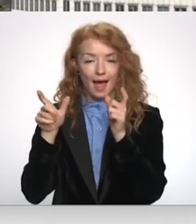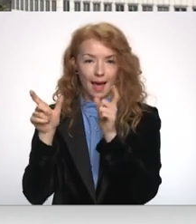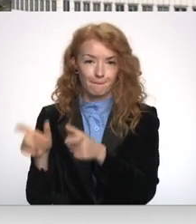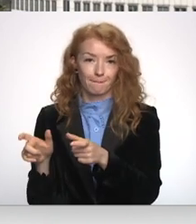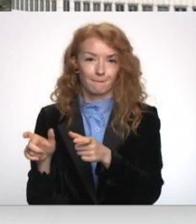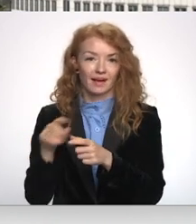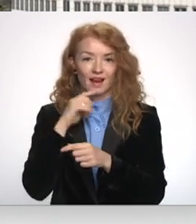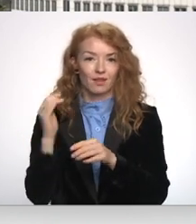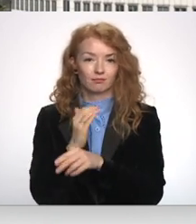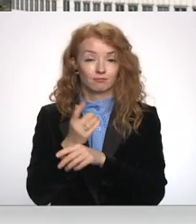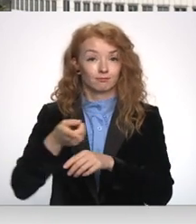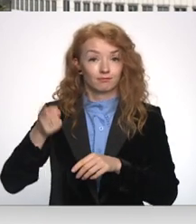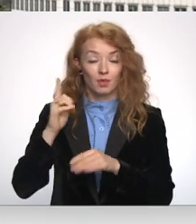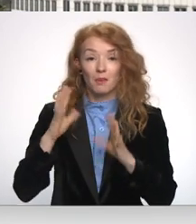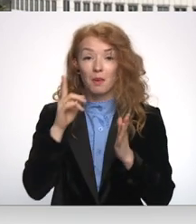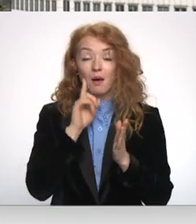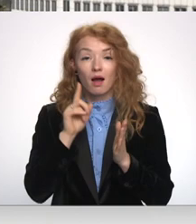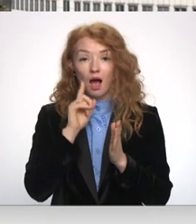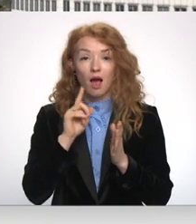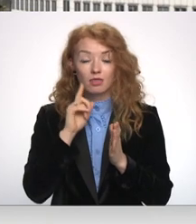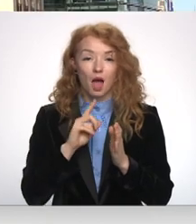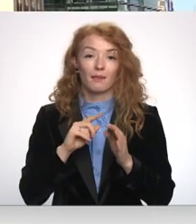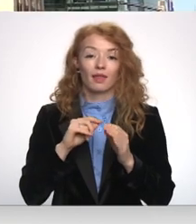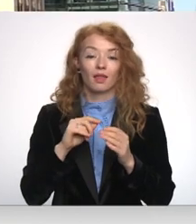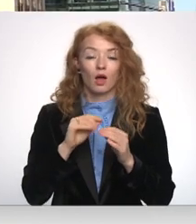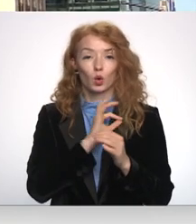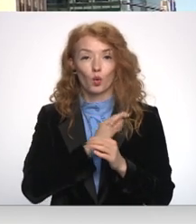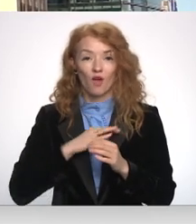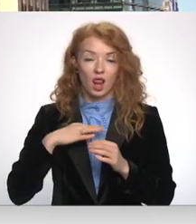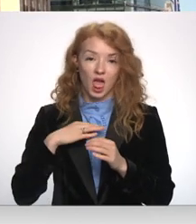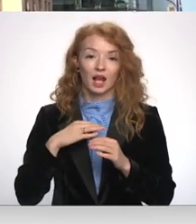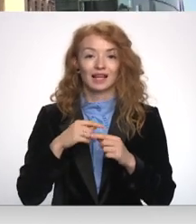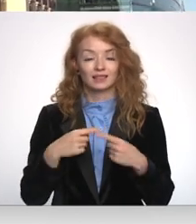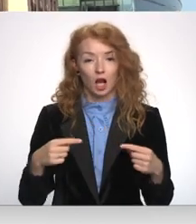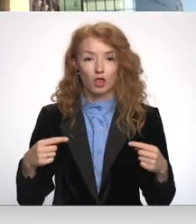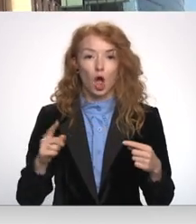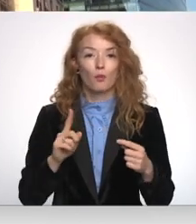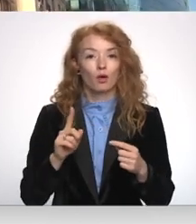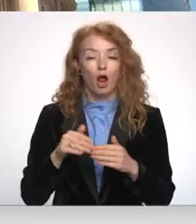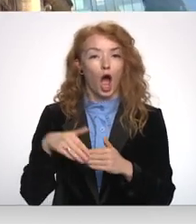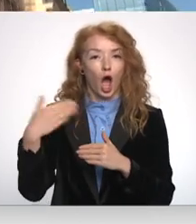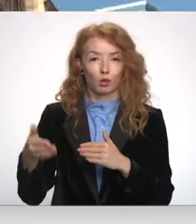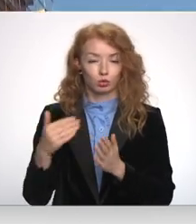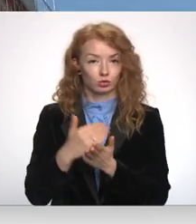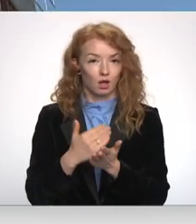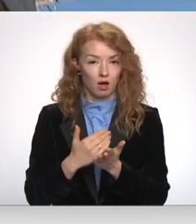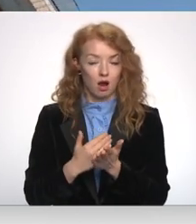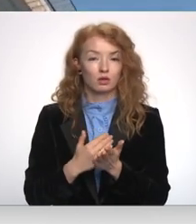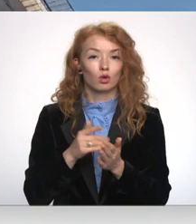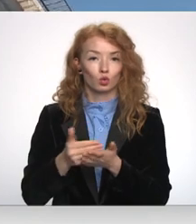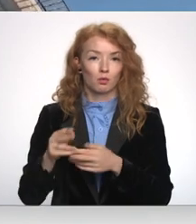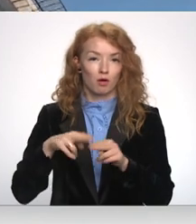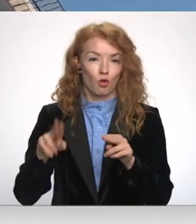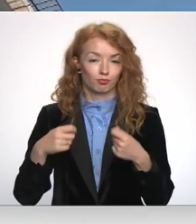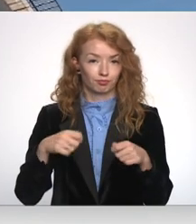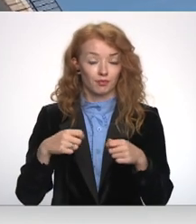importam, taču pagaidā vismaz izskatās, ka juvelieru izstrādājumi ir atstāti ārpus no sankcionēto preču saraksta. Atgādināšu,